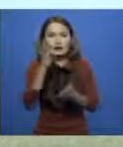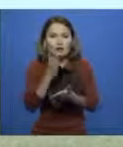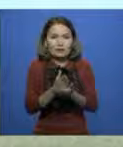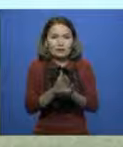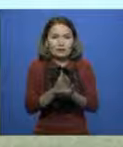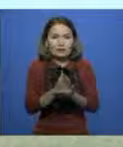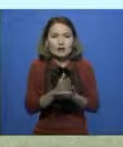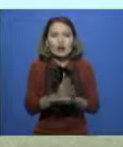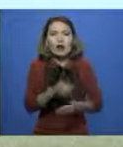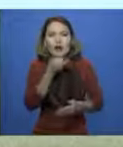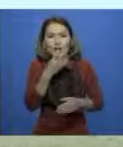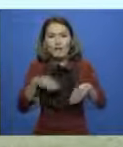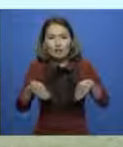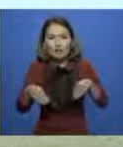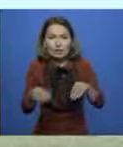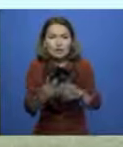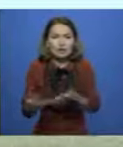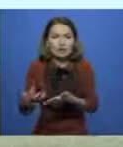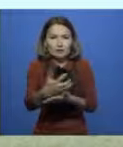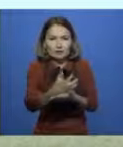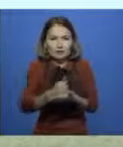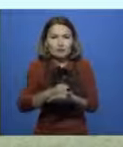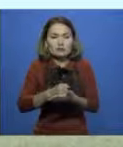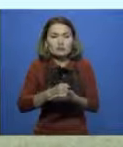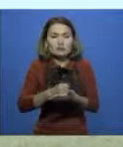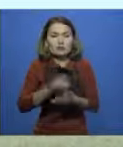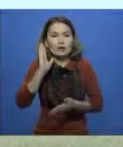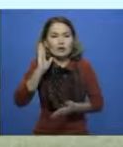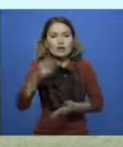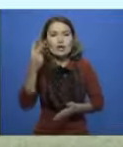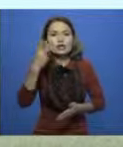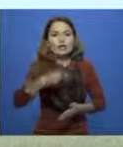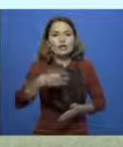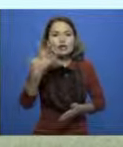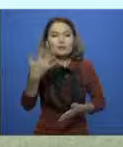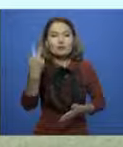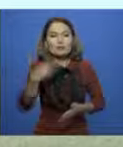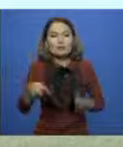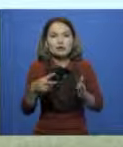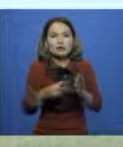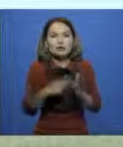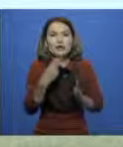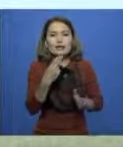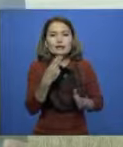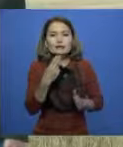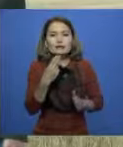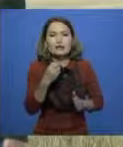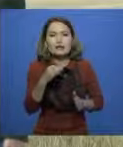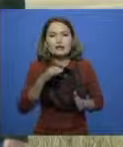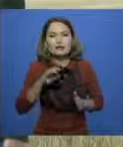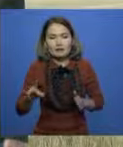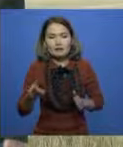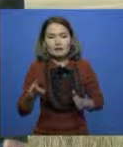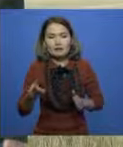бірінші түсімі егініміздің өте жақсы болып тұр. 25-27 центнерден түсімі болып тұр. Сондықтан менімше